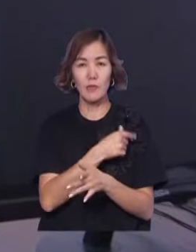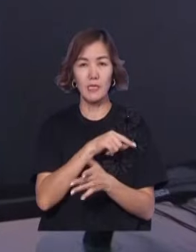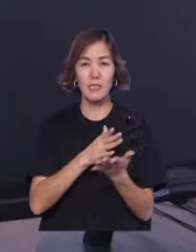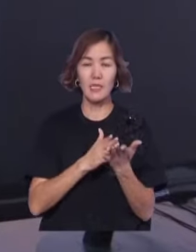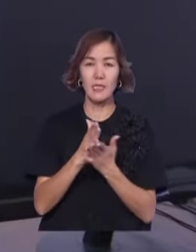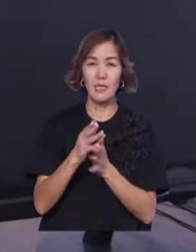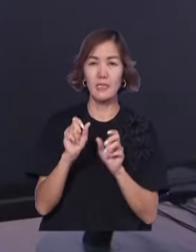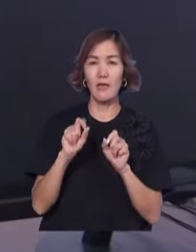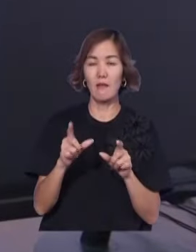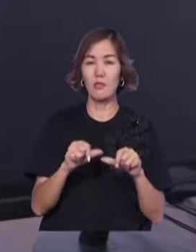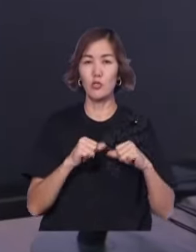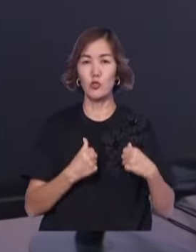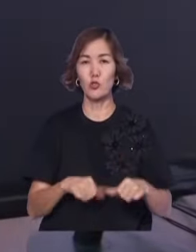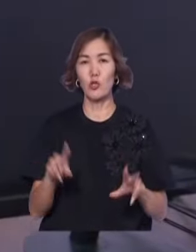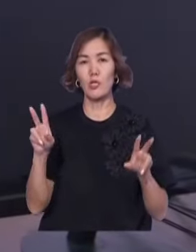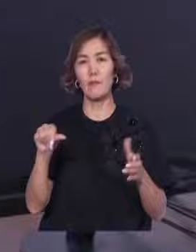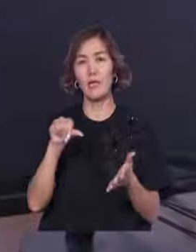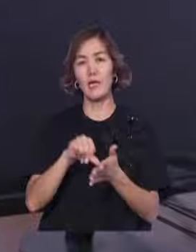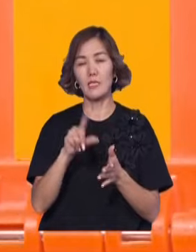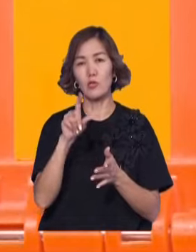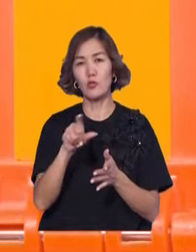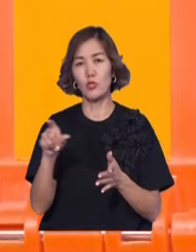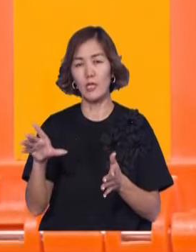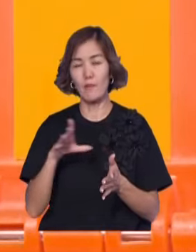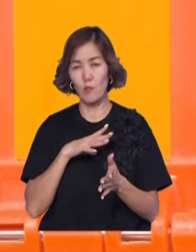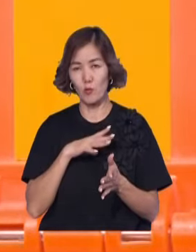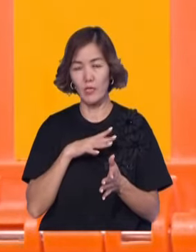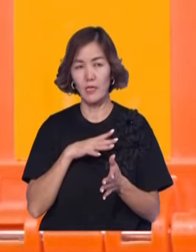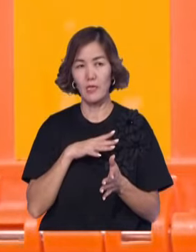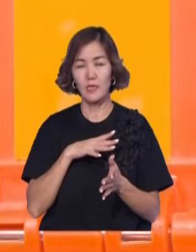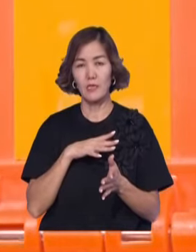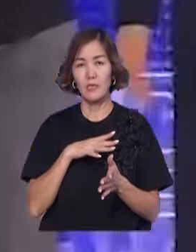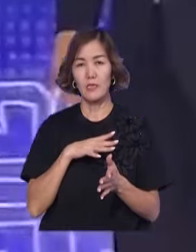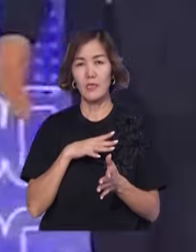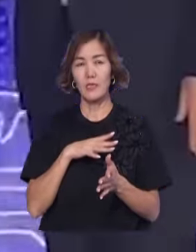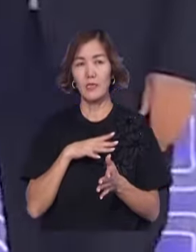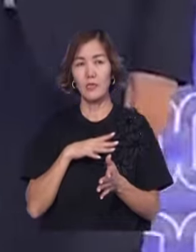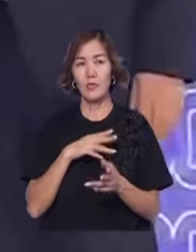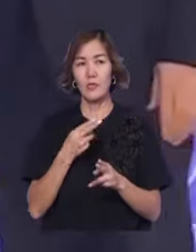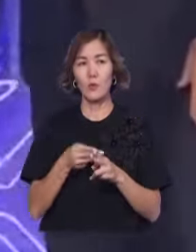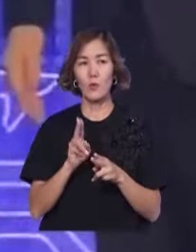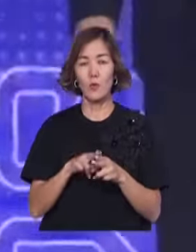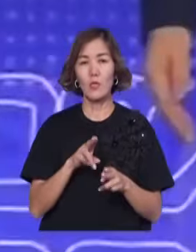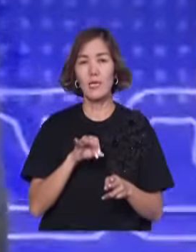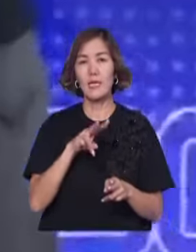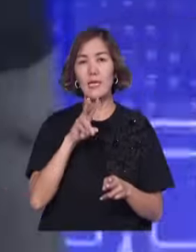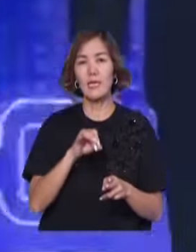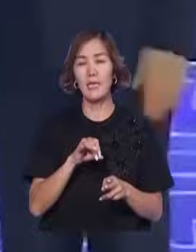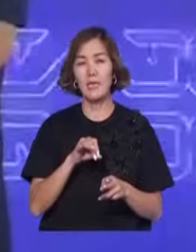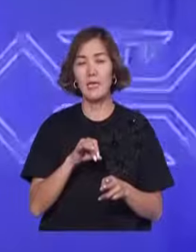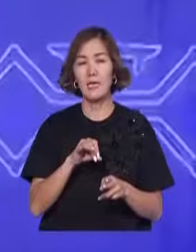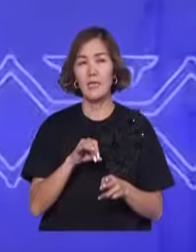саласындағы алтын жүрек аталымына қатысқан 100 шақты ақ халатты арасынан қарызып шықты. Ол Ләудандық нөмірі